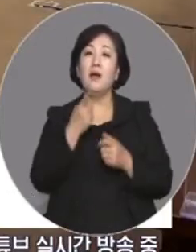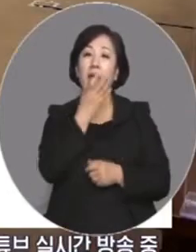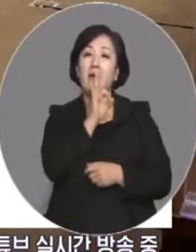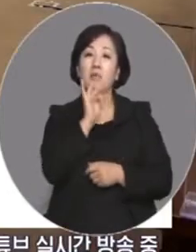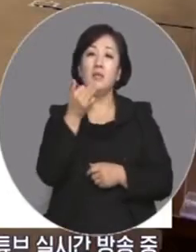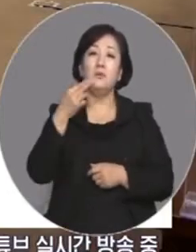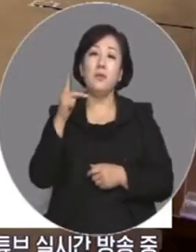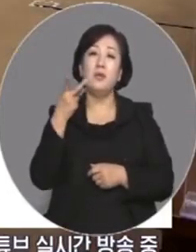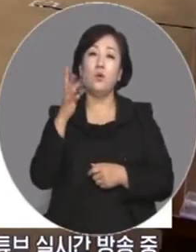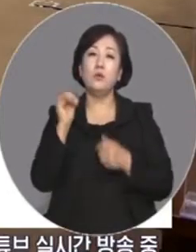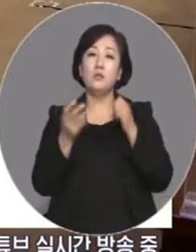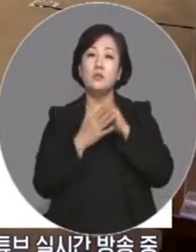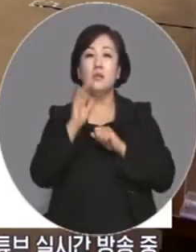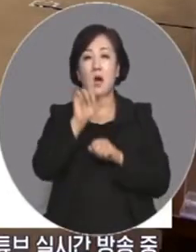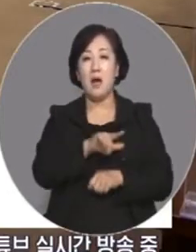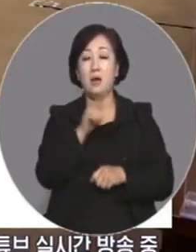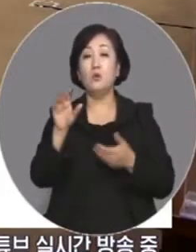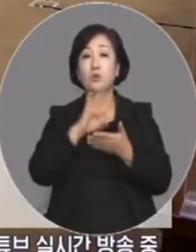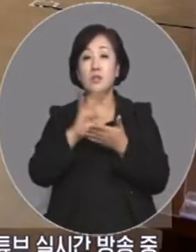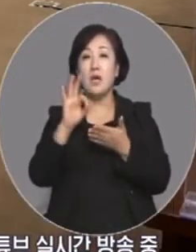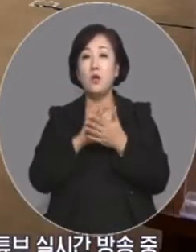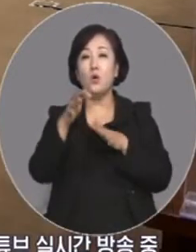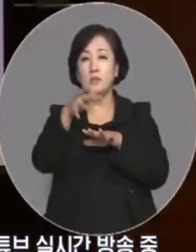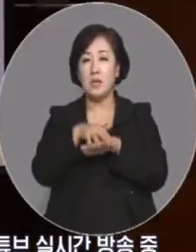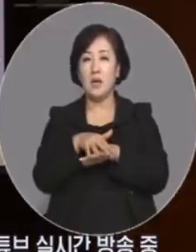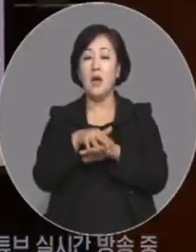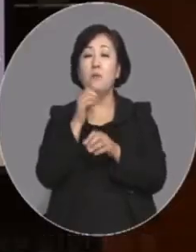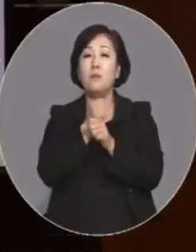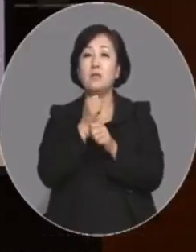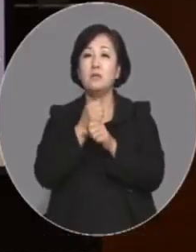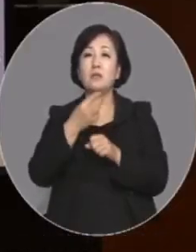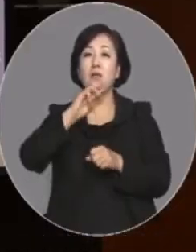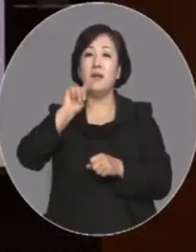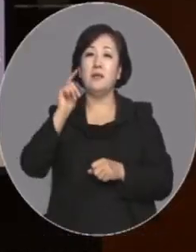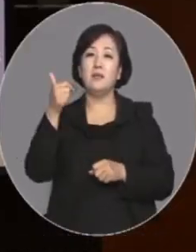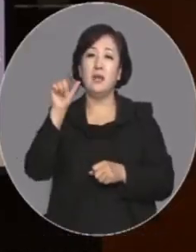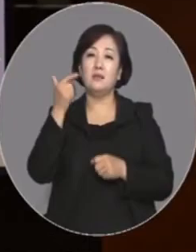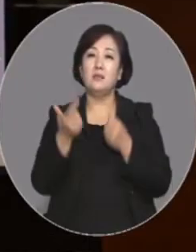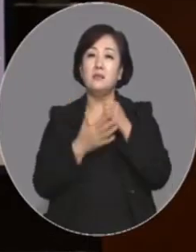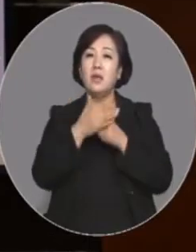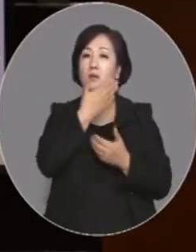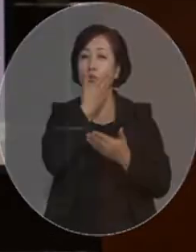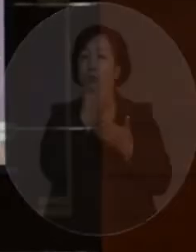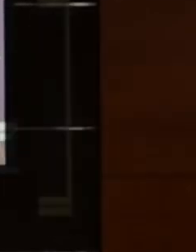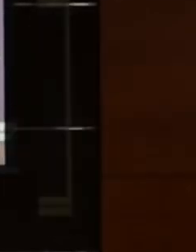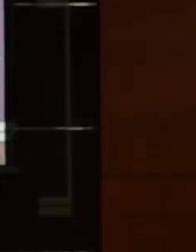ADPOS는 일회용 장갑 등을 만들 때 사용되는 MB라텍스의 생산 핵심 원료입니다.